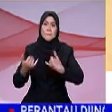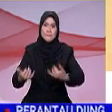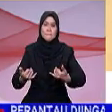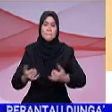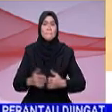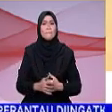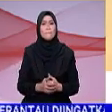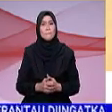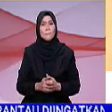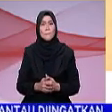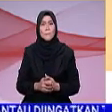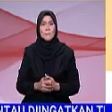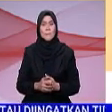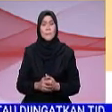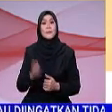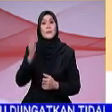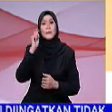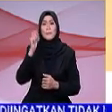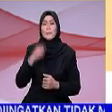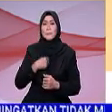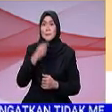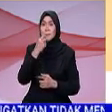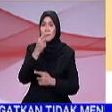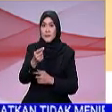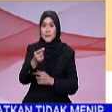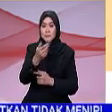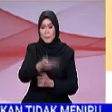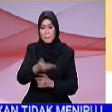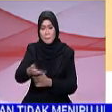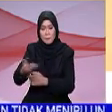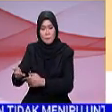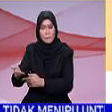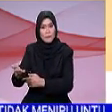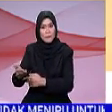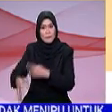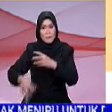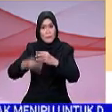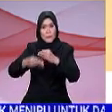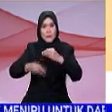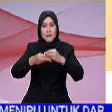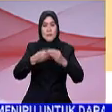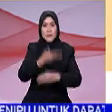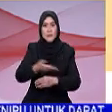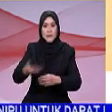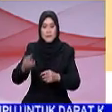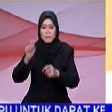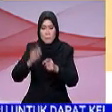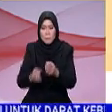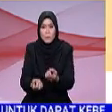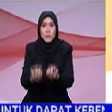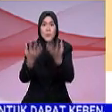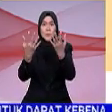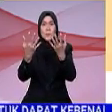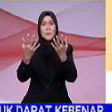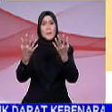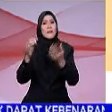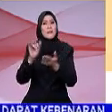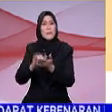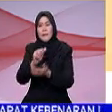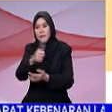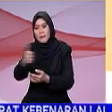Ya, sebab itulah saya cakap tadi, item berlaku penambahan item itu dari segi mercun. Yang lain itu item yang